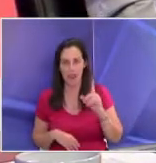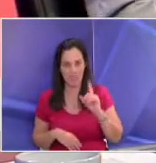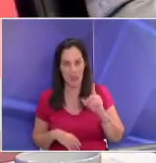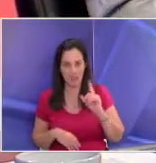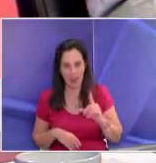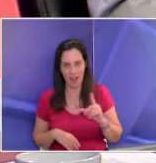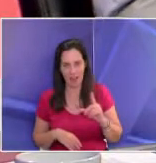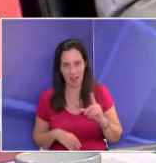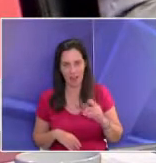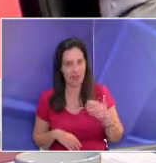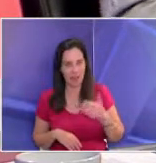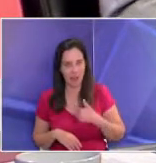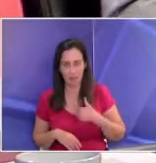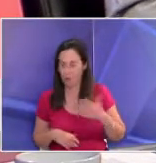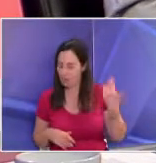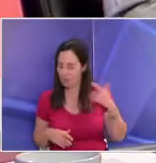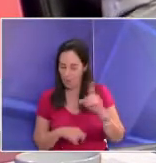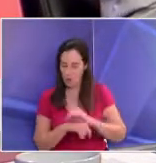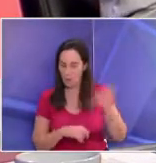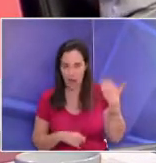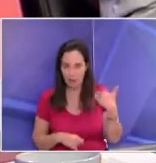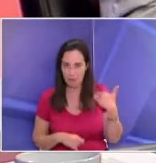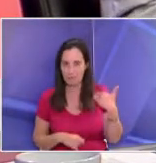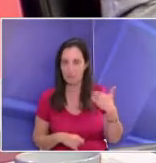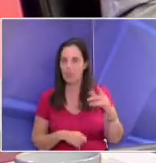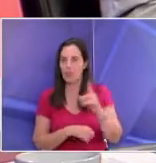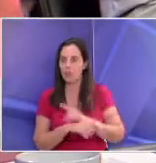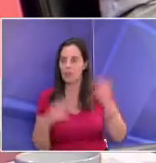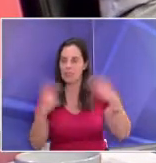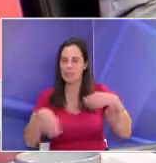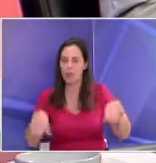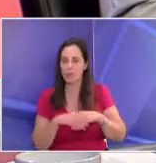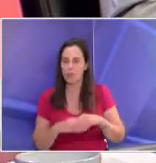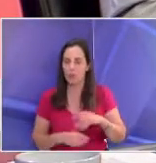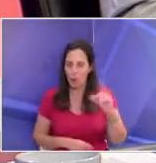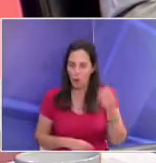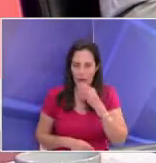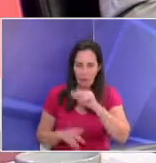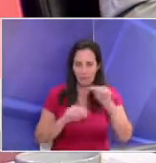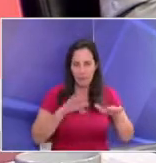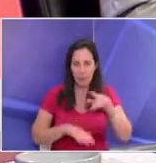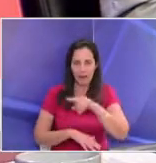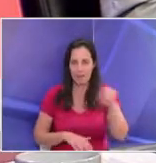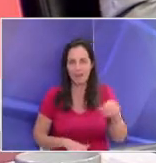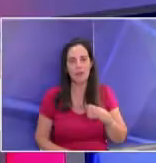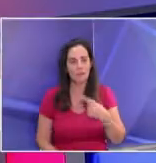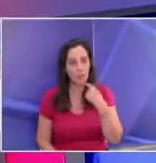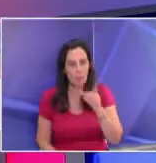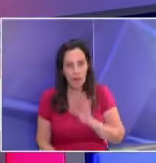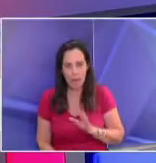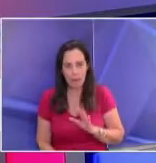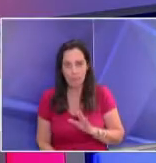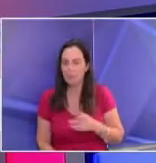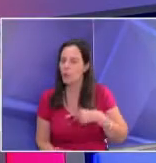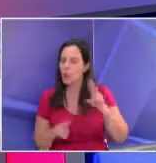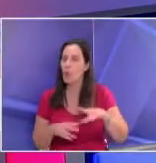אבל אני חייתי בתקופה ההיא, בתקופת הסכמי אוסלו. אני חושב שכולנו בני אותו גיל. בדיוק, ואני אומר לכם,